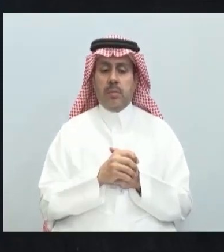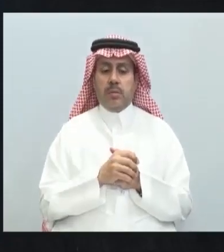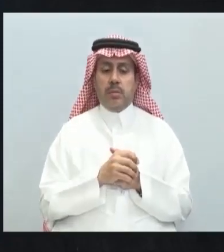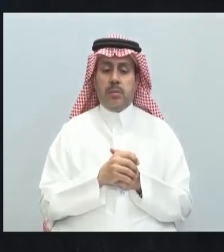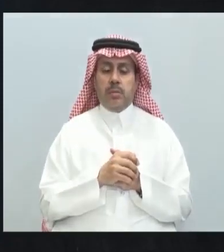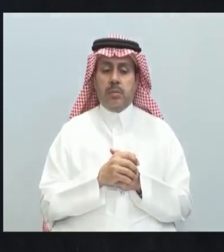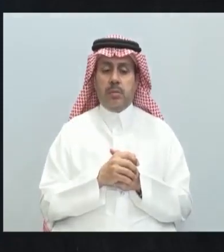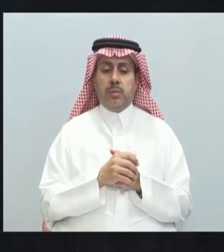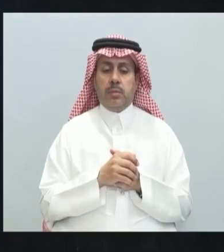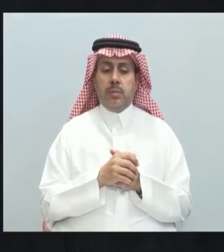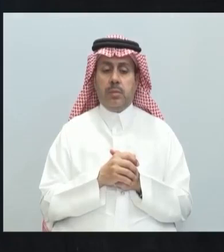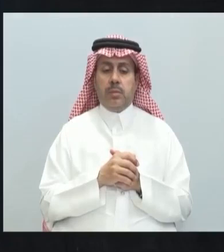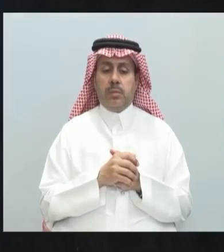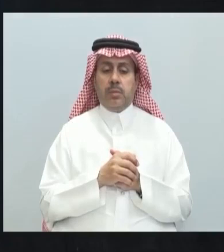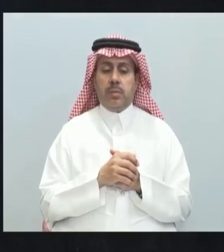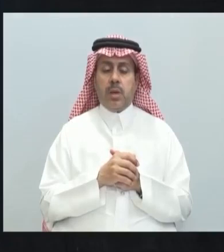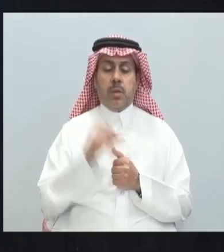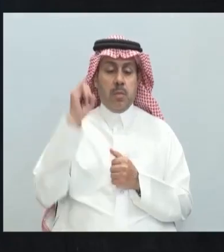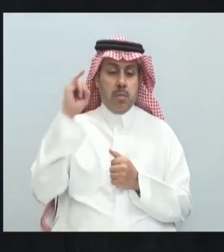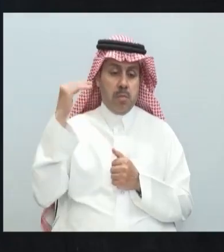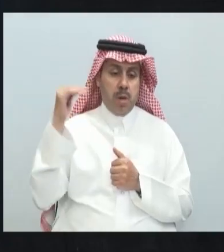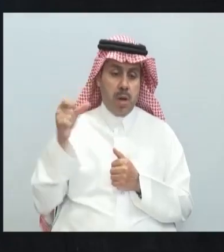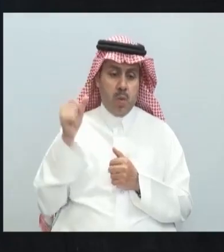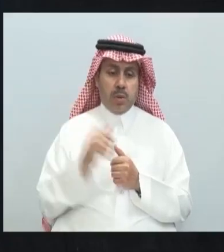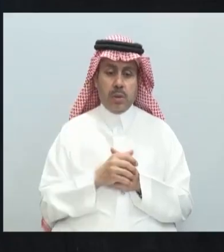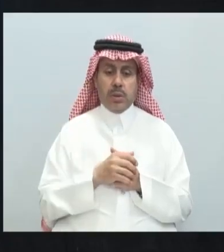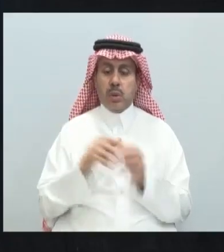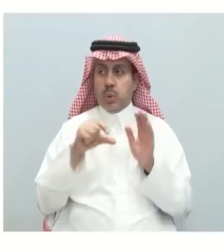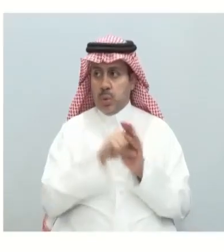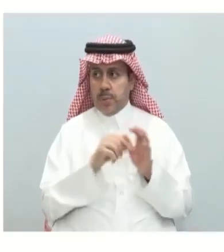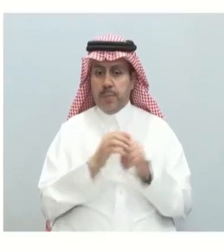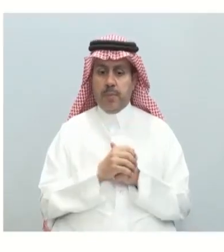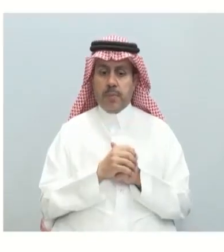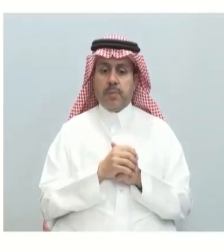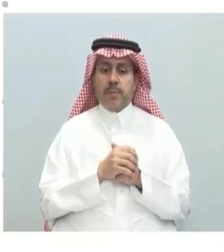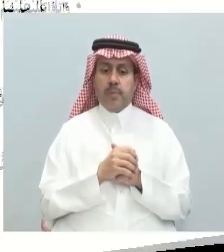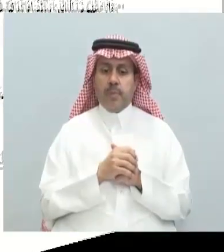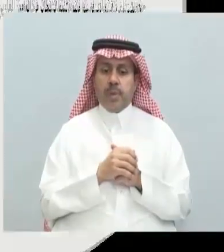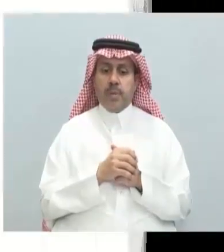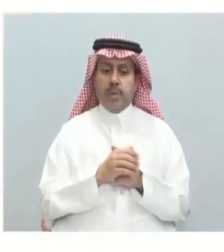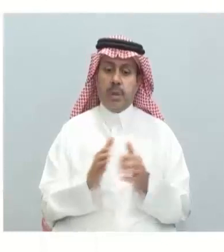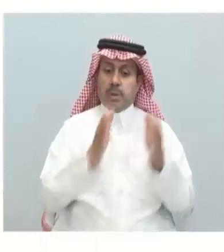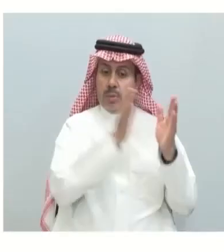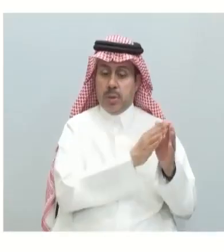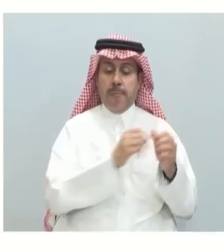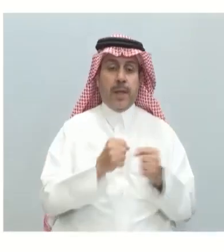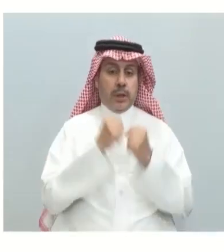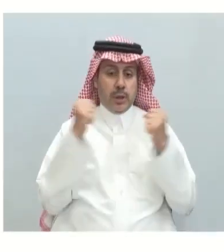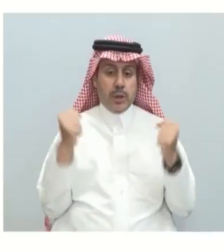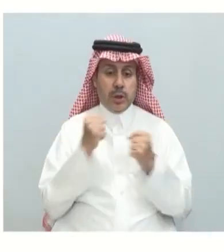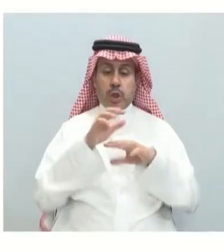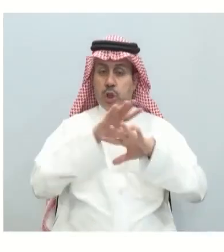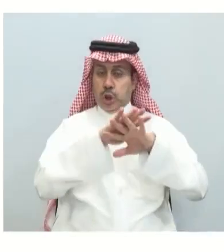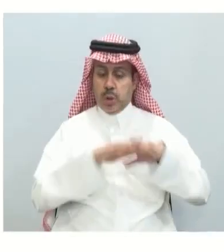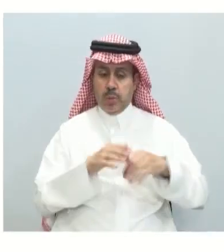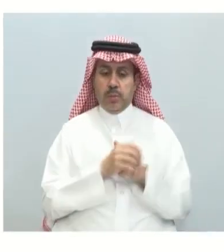الموضوع وعلى هذا المحور الذي هو من محاور هذه السوره ايها الطلاب والطالبات بعد هذا اتي واياكم الى هذا